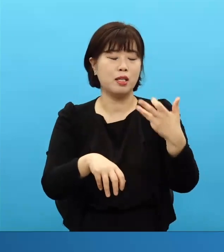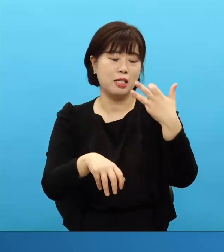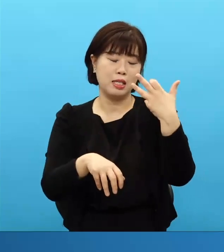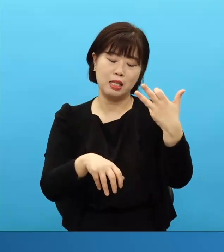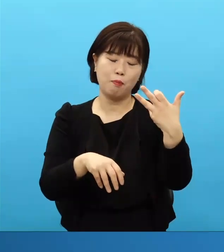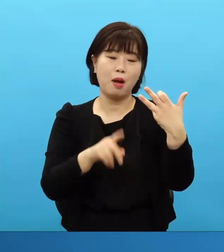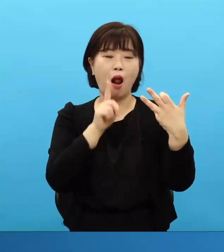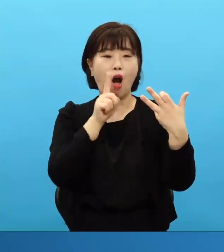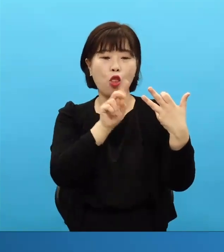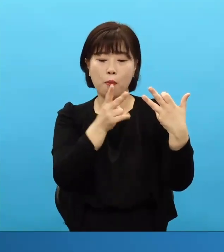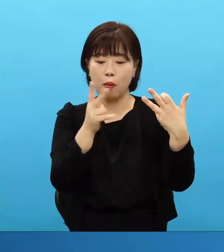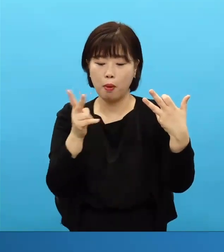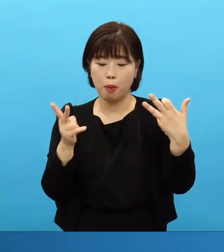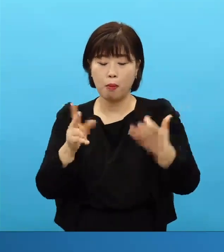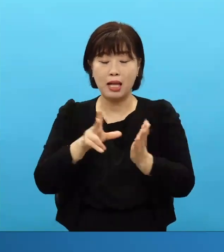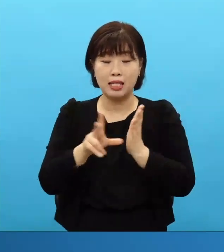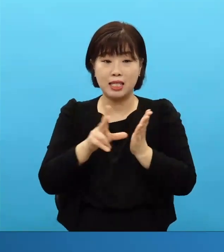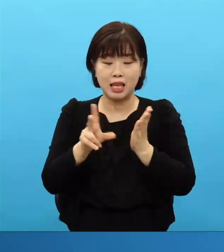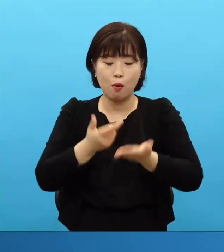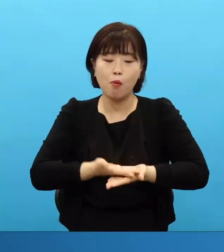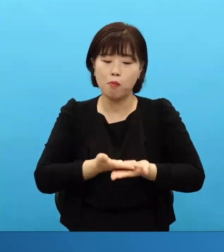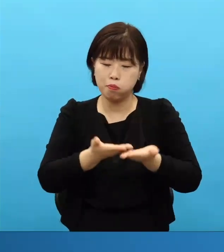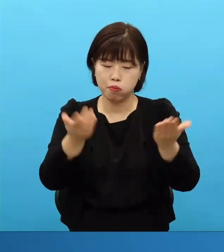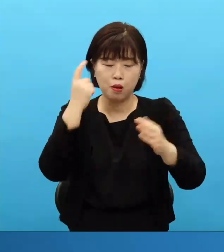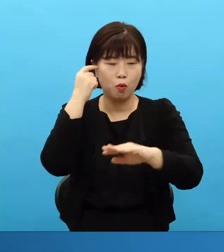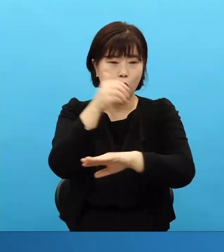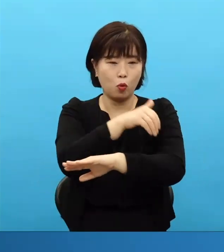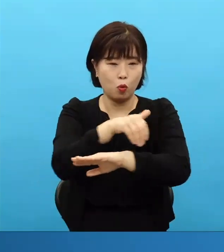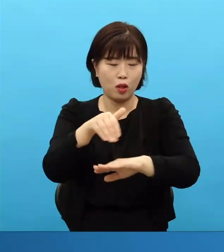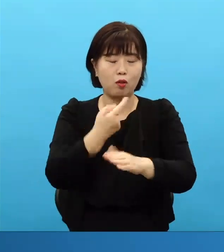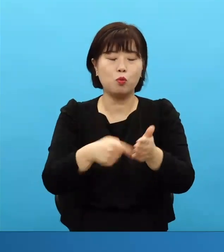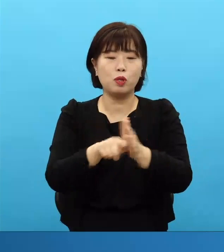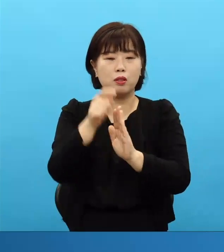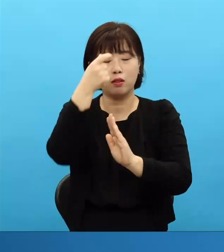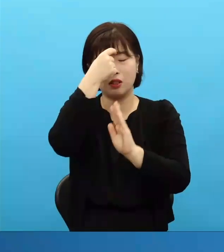후원이 이루어지길 간절히 기도합니다.